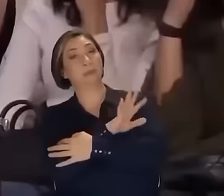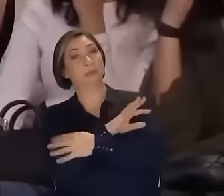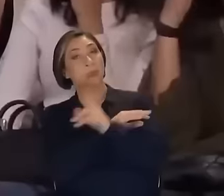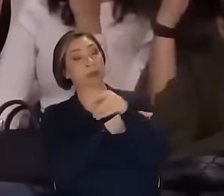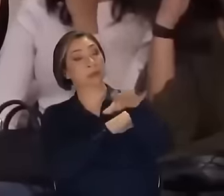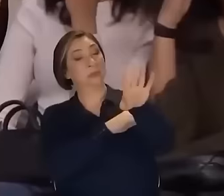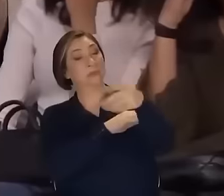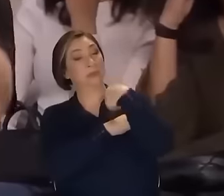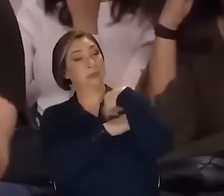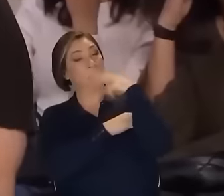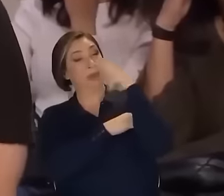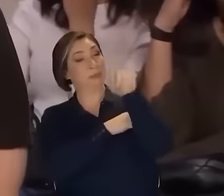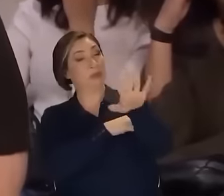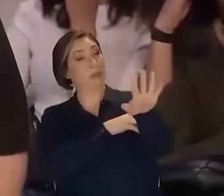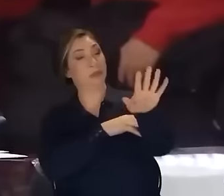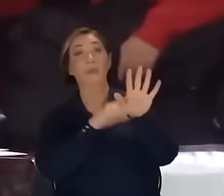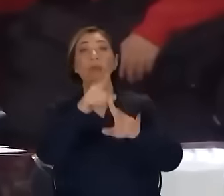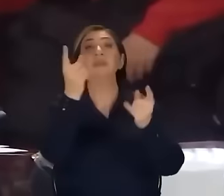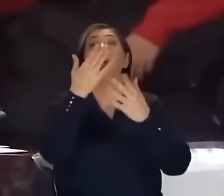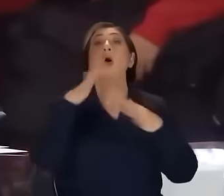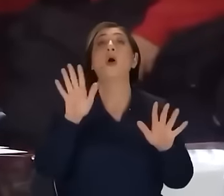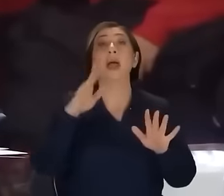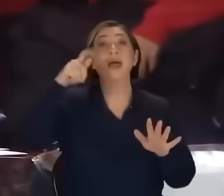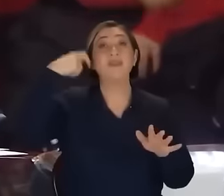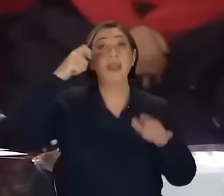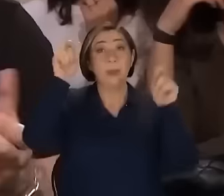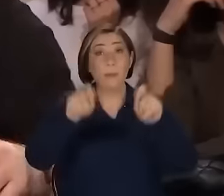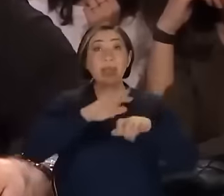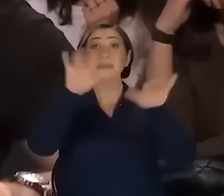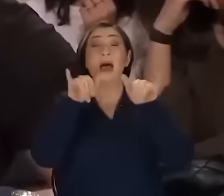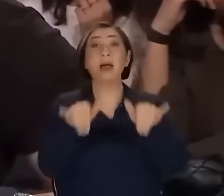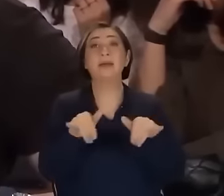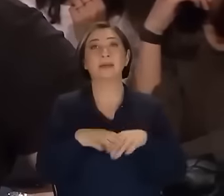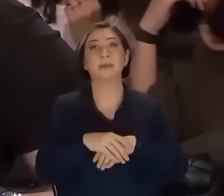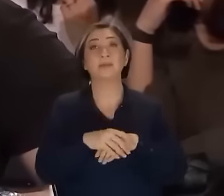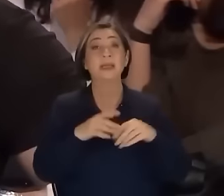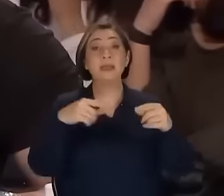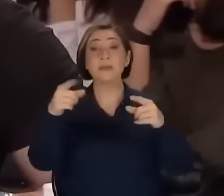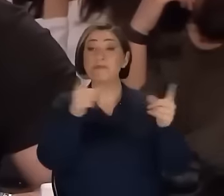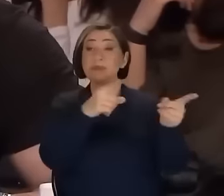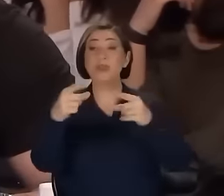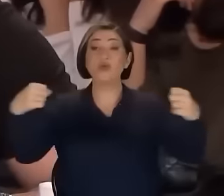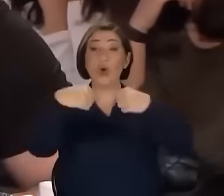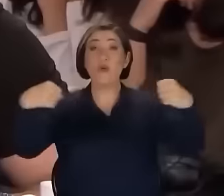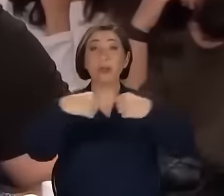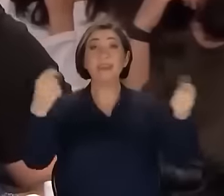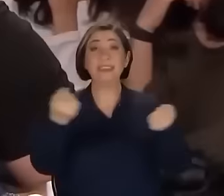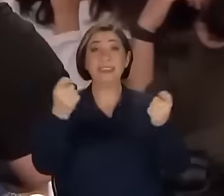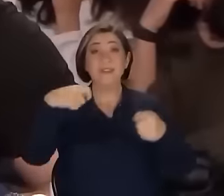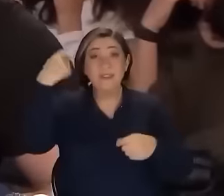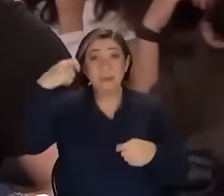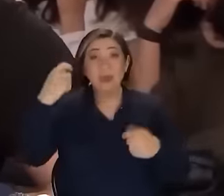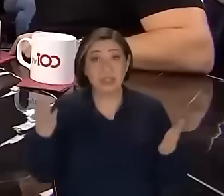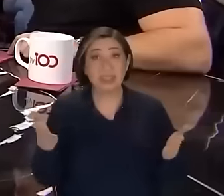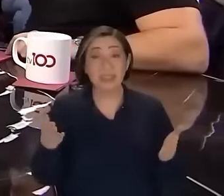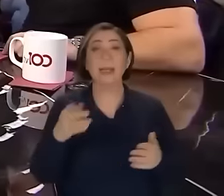Biz komedi yapıcık falan diye. Böyle bir şey yok. Film yapanlar aynı insanlar. birbirlerini dövdürmeye çalıştıkları adamlar filmci